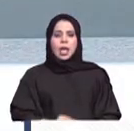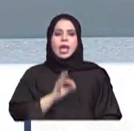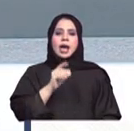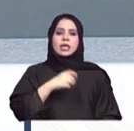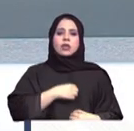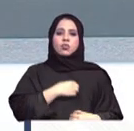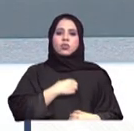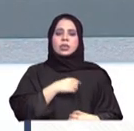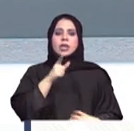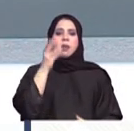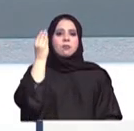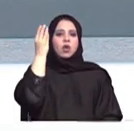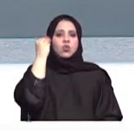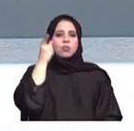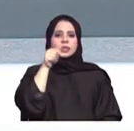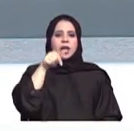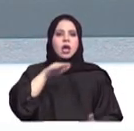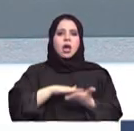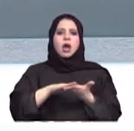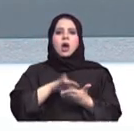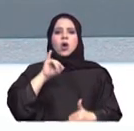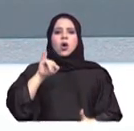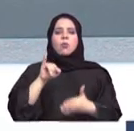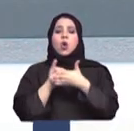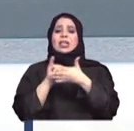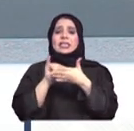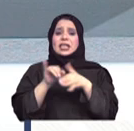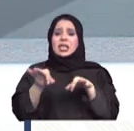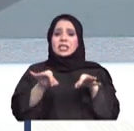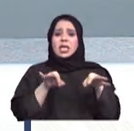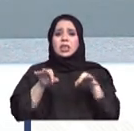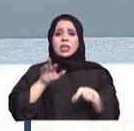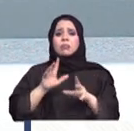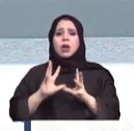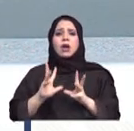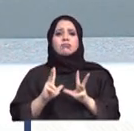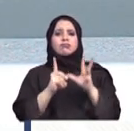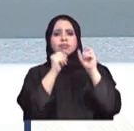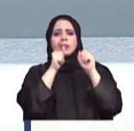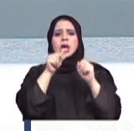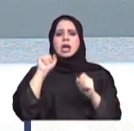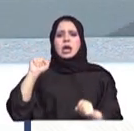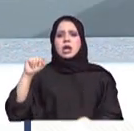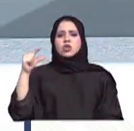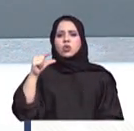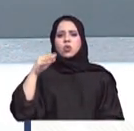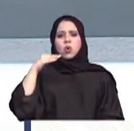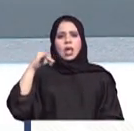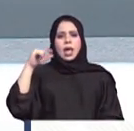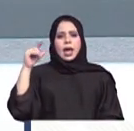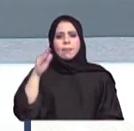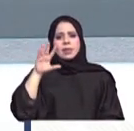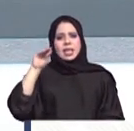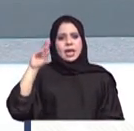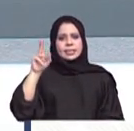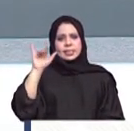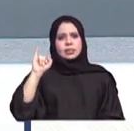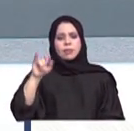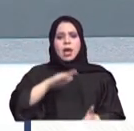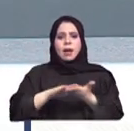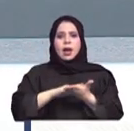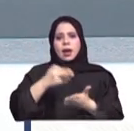اكد مدير اداره المعلومات والتطوير العقاري في مؤسسه التنظيم العقاري الدكتور حمد هزيم ان منصه